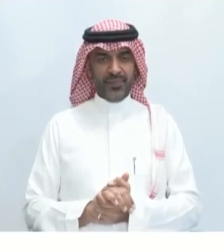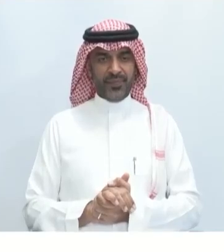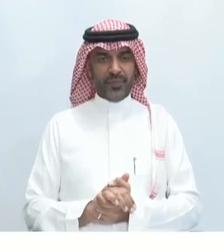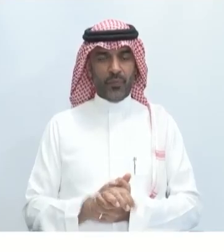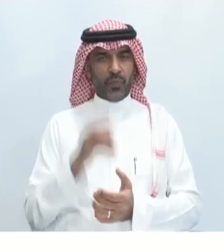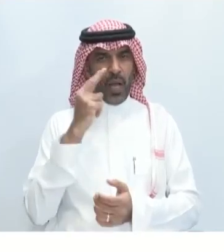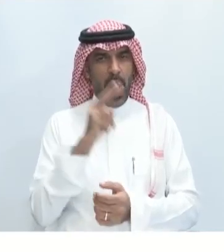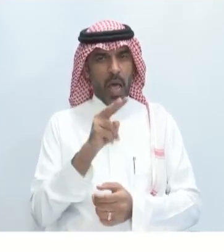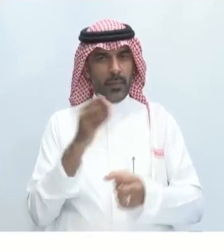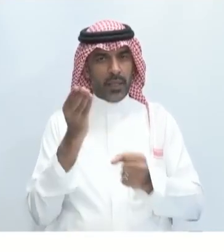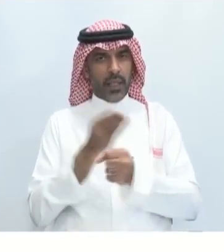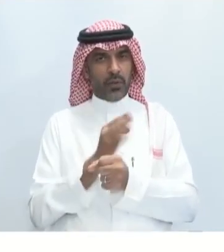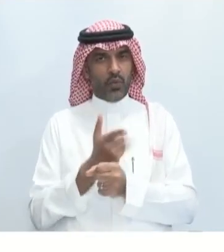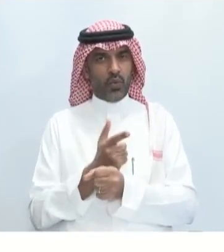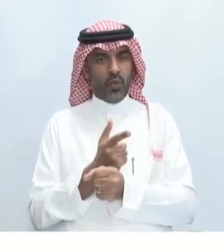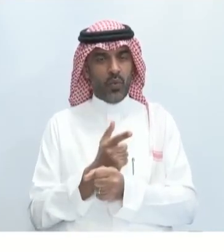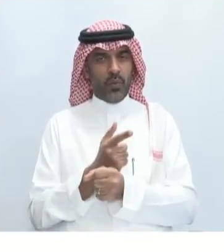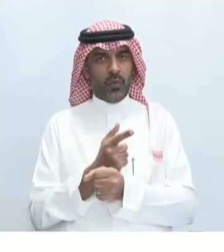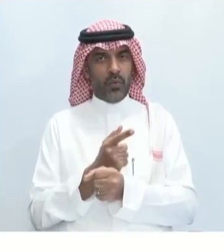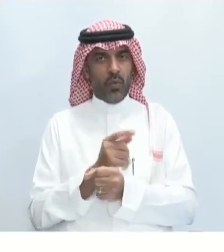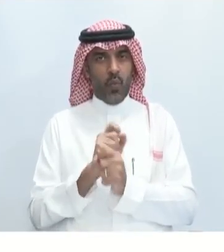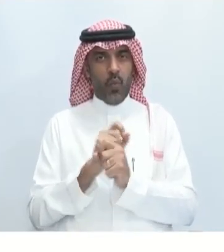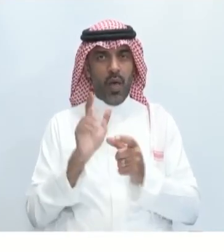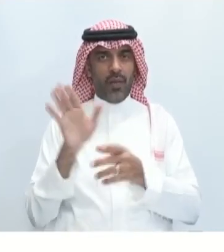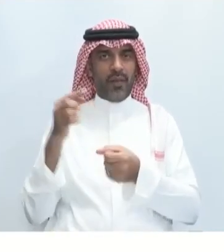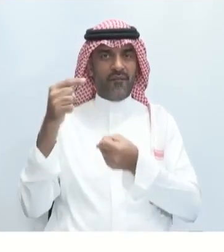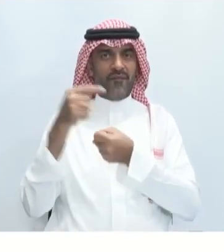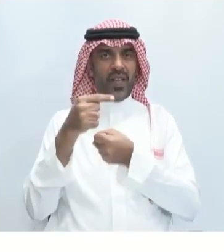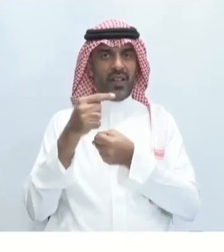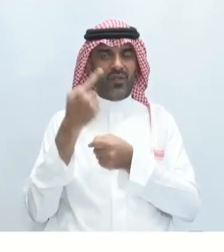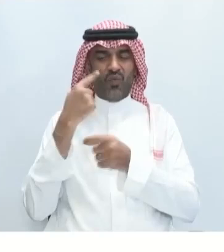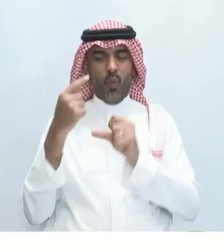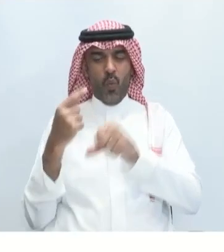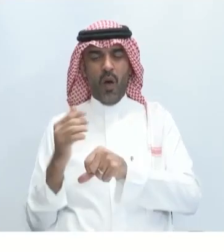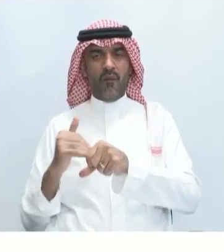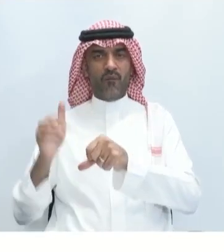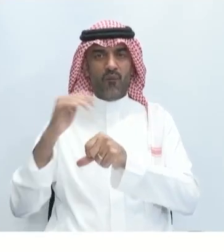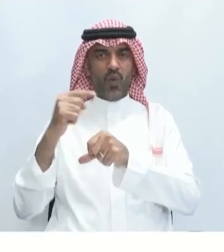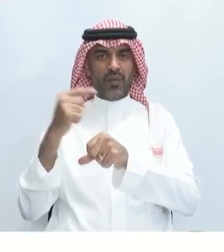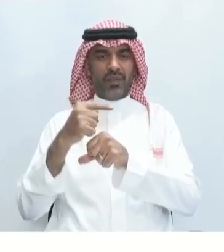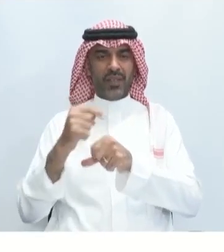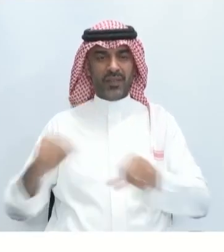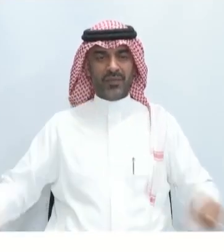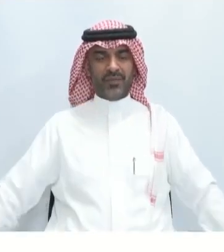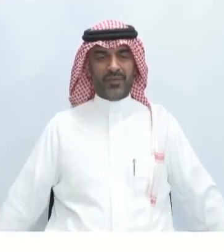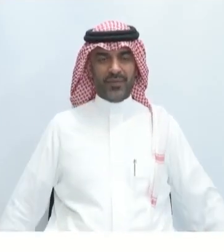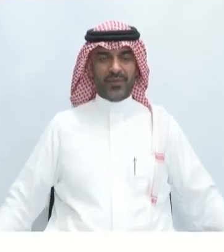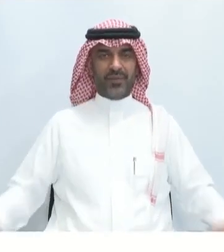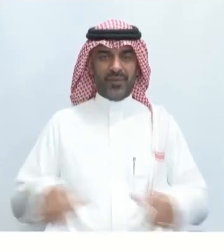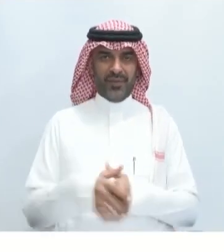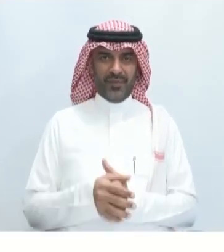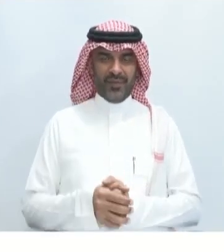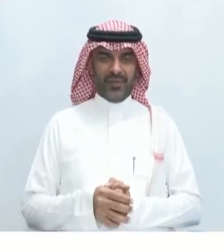ما علامه نصبه فعل مضارع منصوب وعلامه نصبه ماذا ايضا الفتحه الظاهره